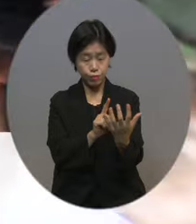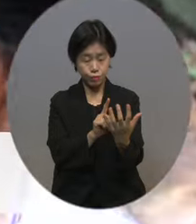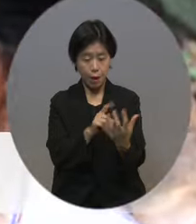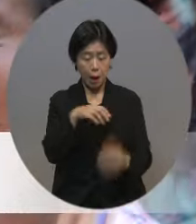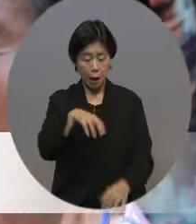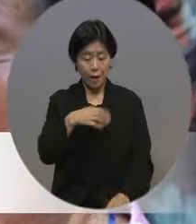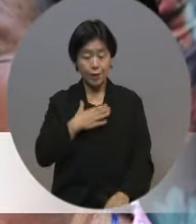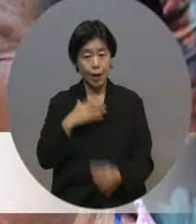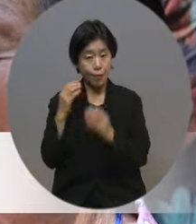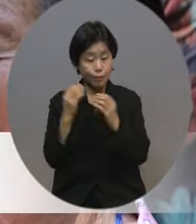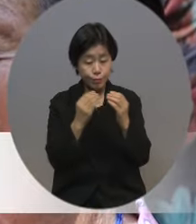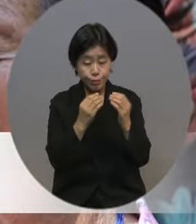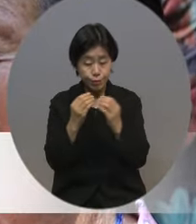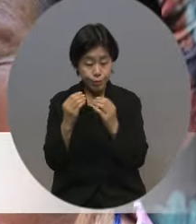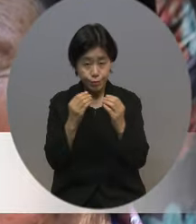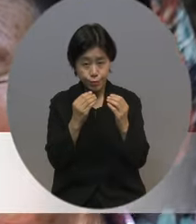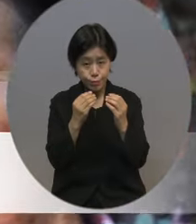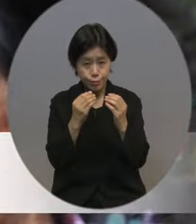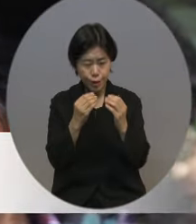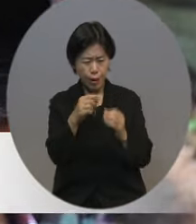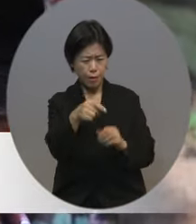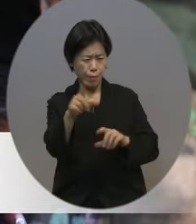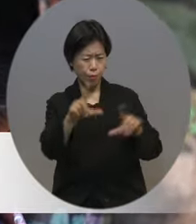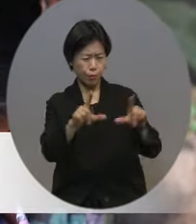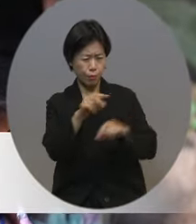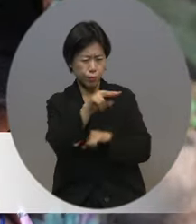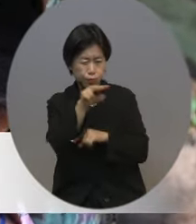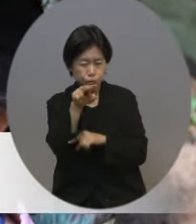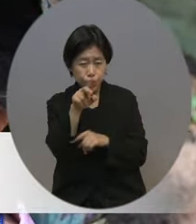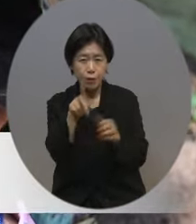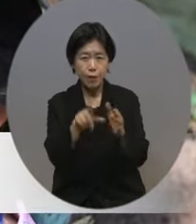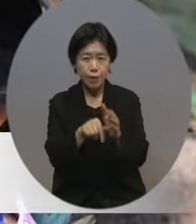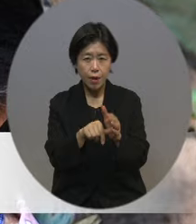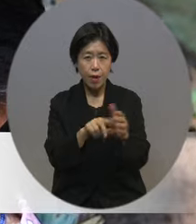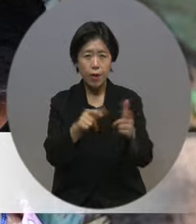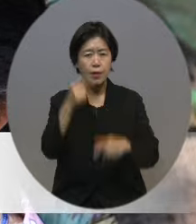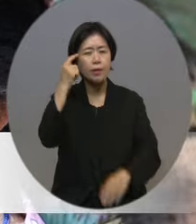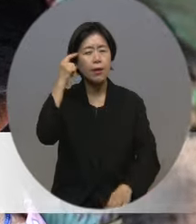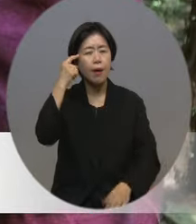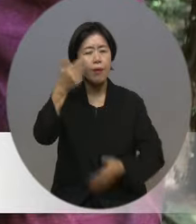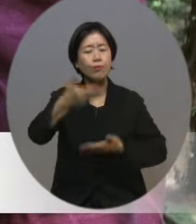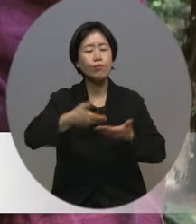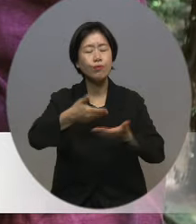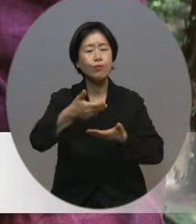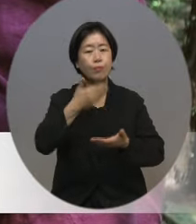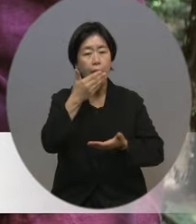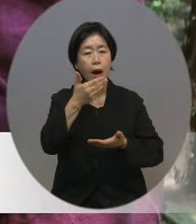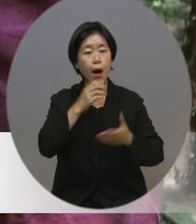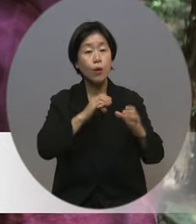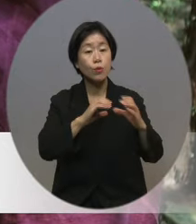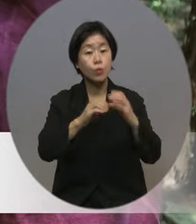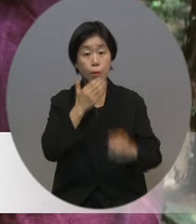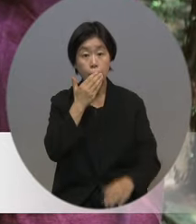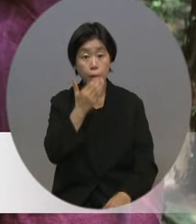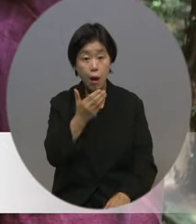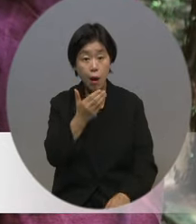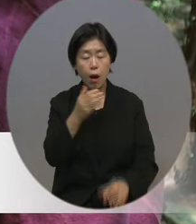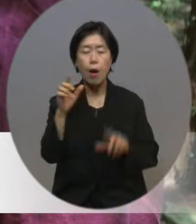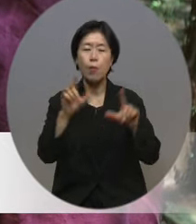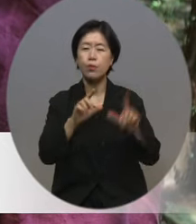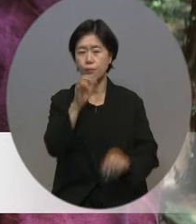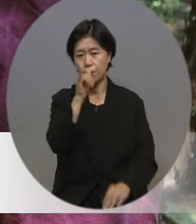하면서 교감을 하다 보면은 많은 어떤 공감대가 형성이 되고 서로 소통이 되는 것을 볼 때 아, 이 악기를